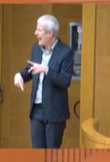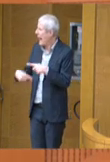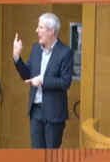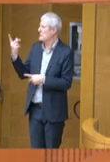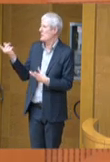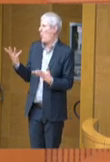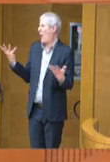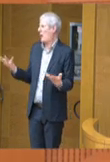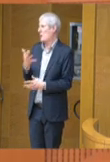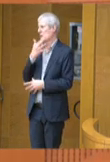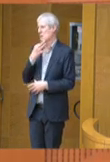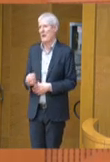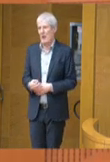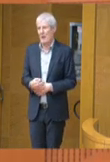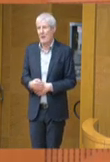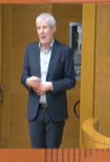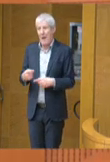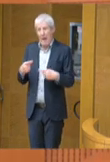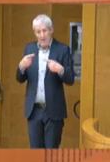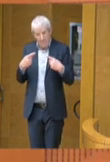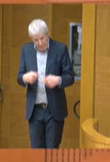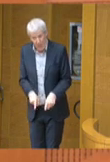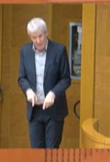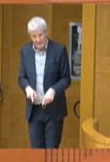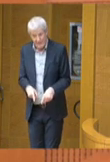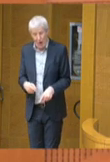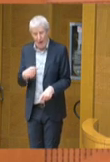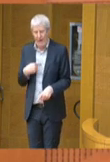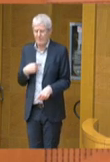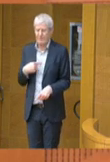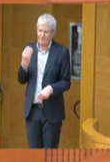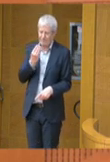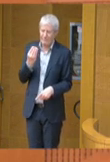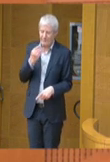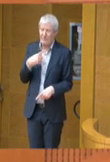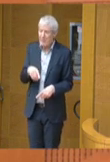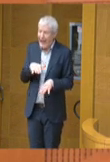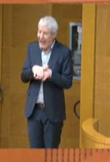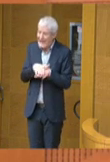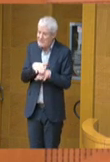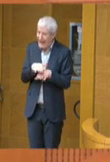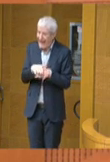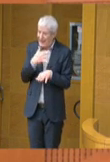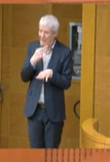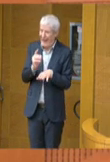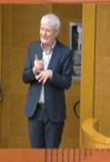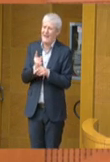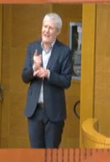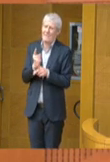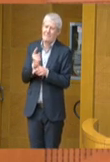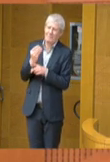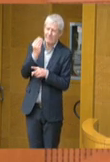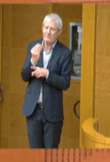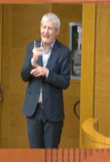insieme qualcosa di bello. Proprio per questo, a un certo punto ci siamo dette che forse una tale esperienza di bellezza avrebbe